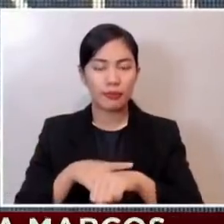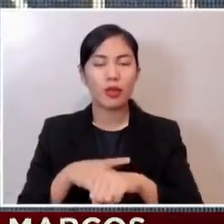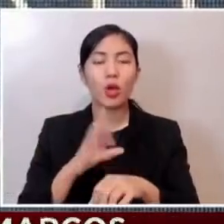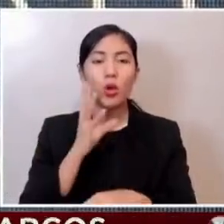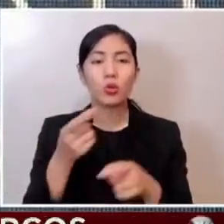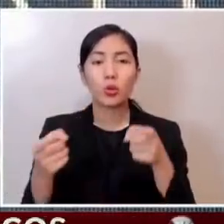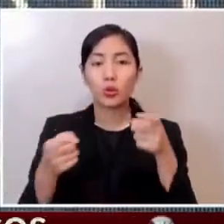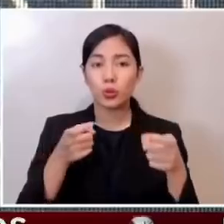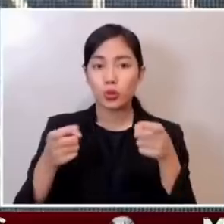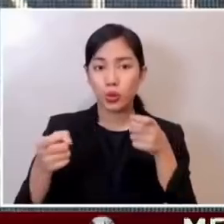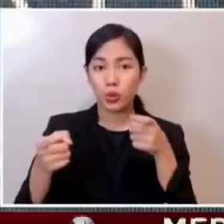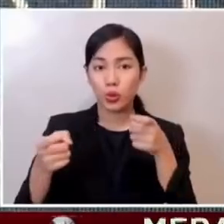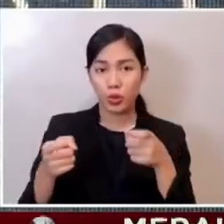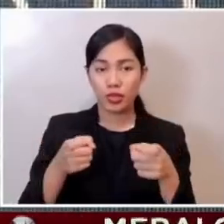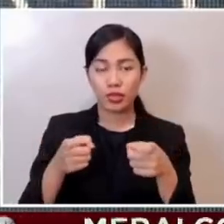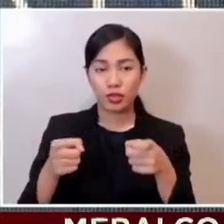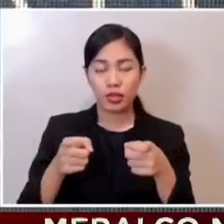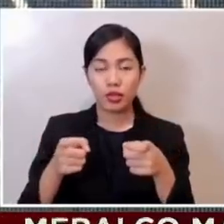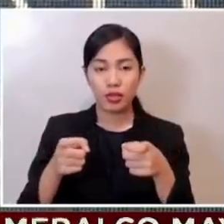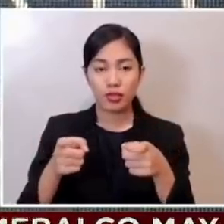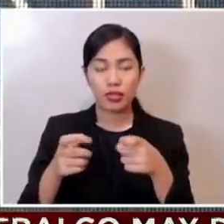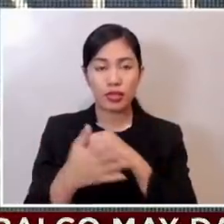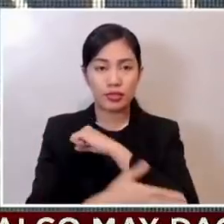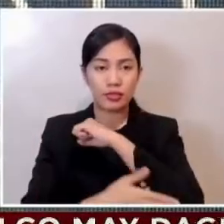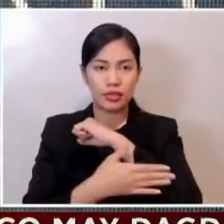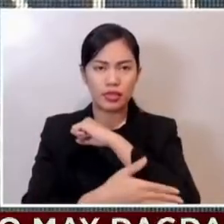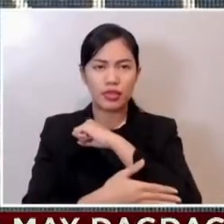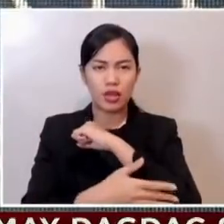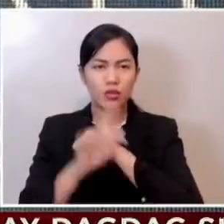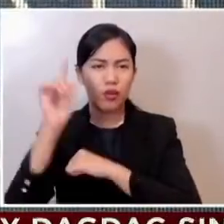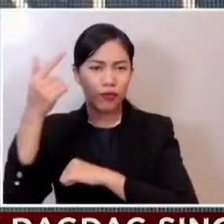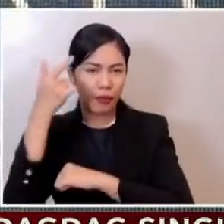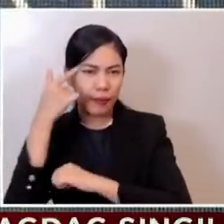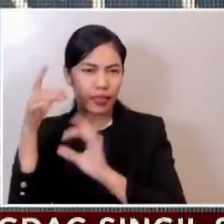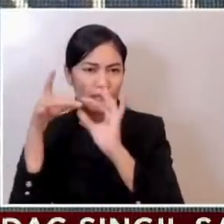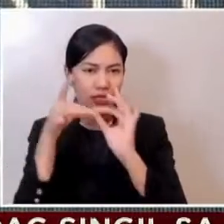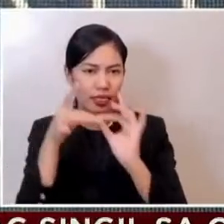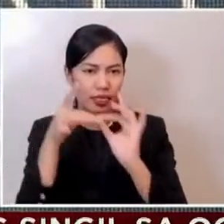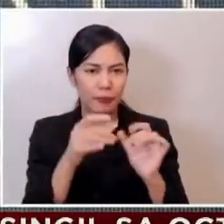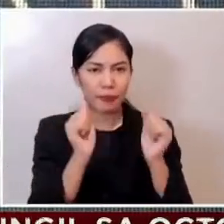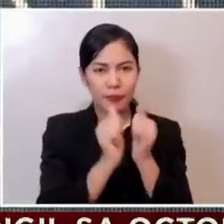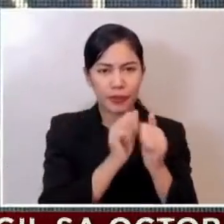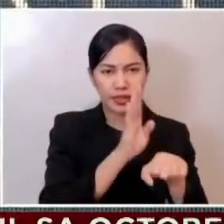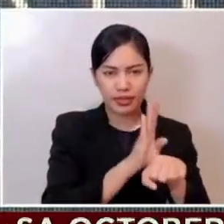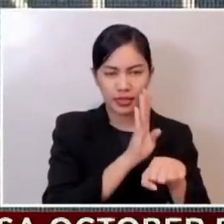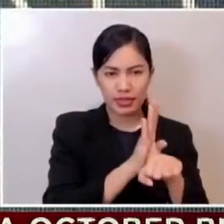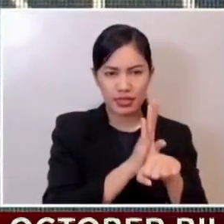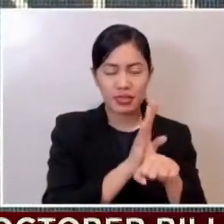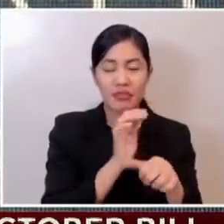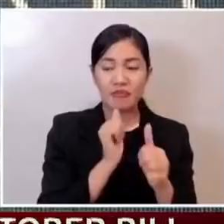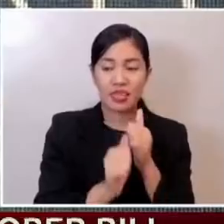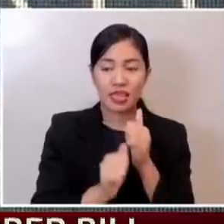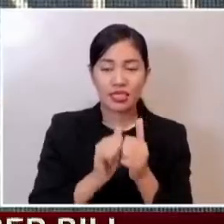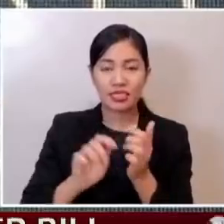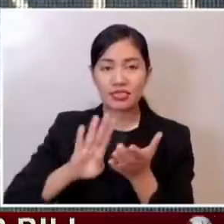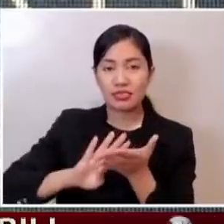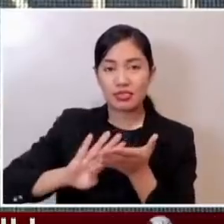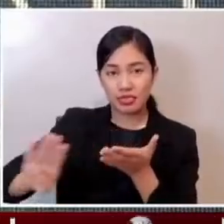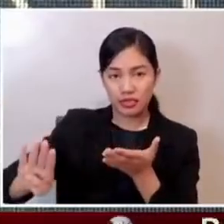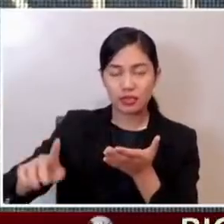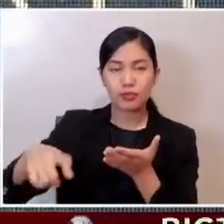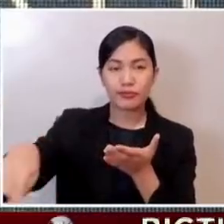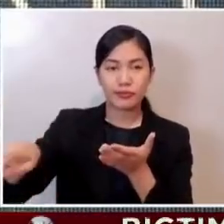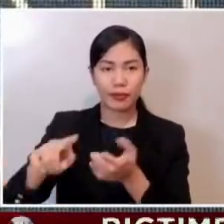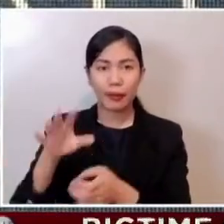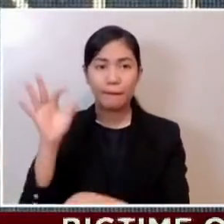gobyerno at ang malaking negosyo. Hindi po talaga kasali sa usapan ang ordinaryong